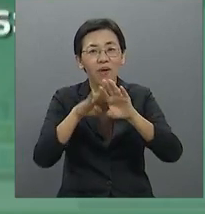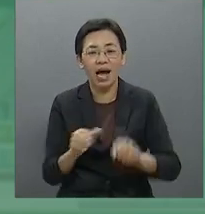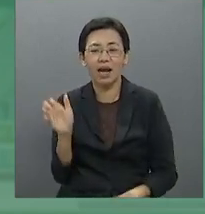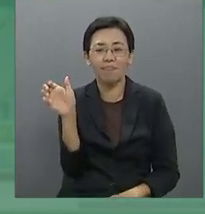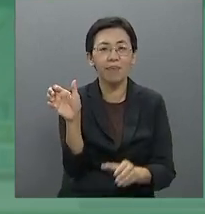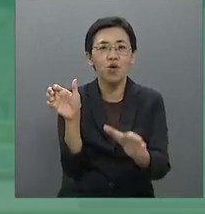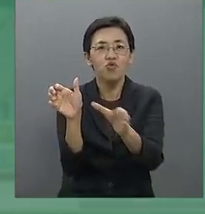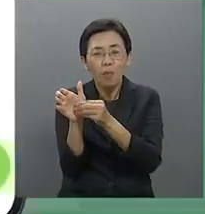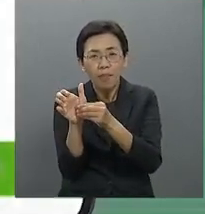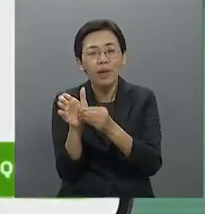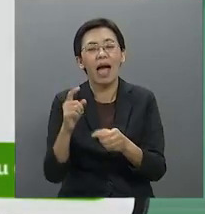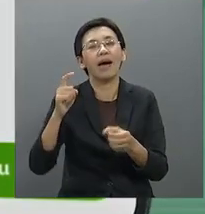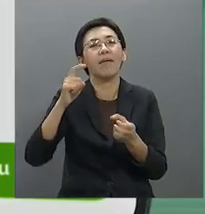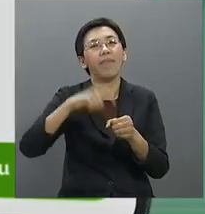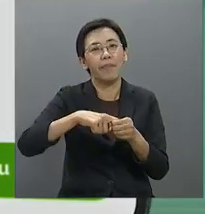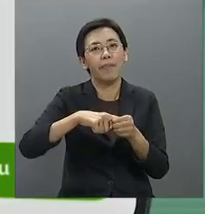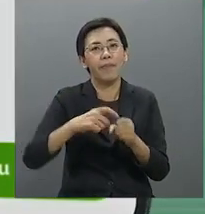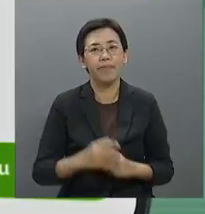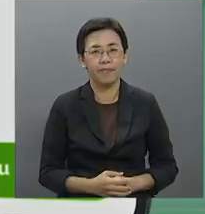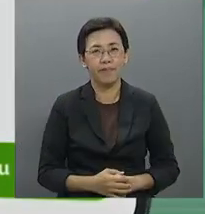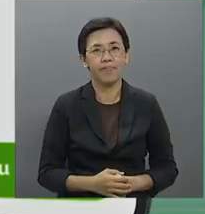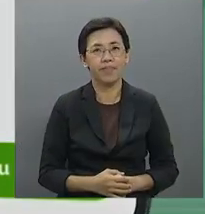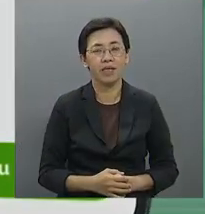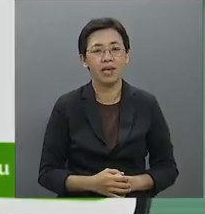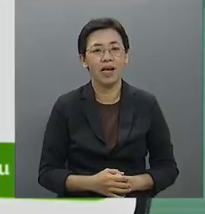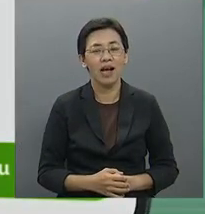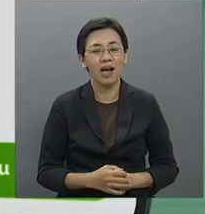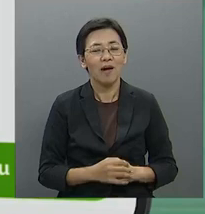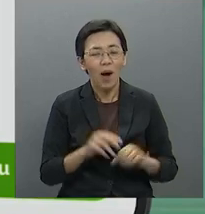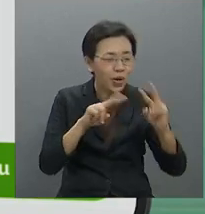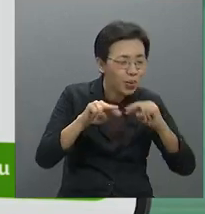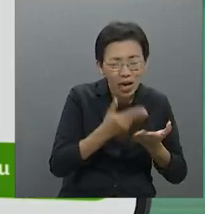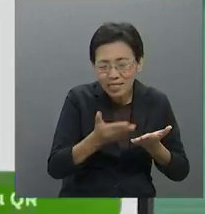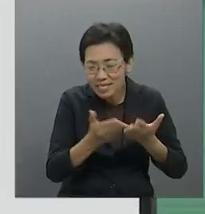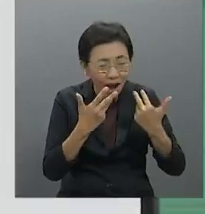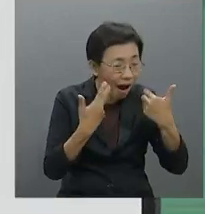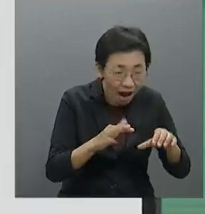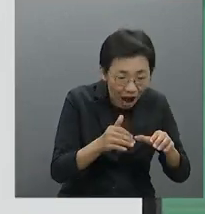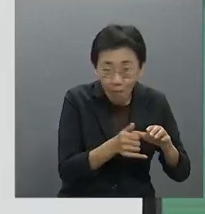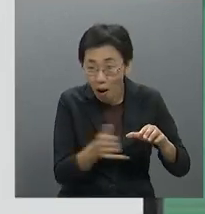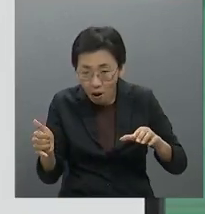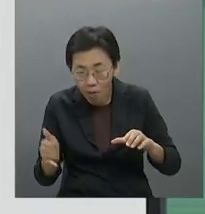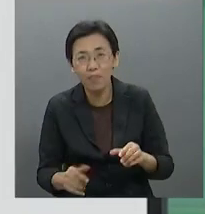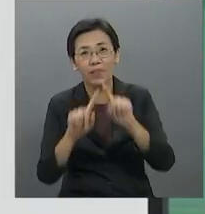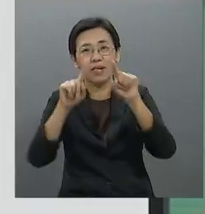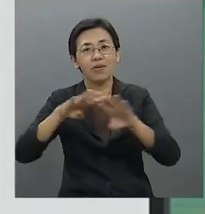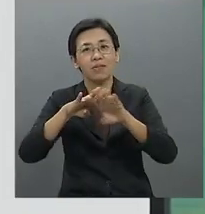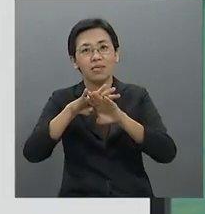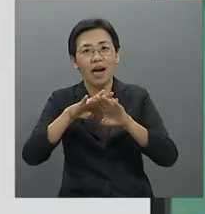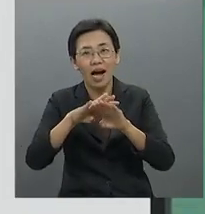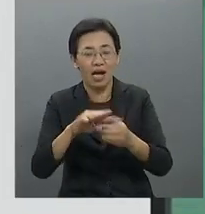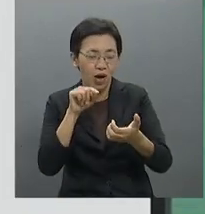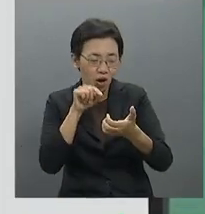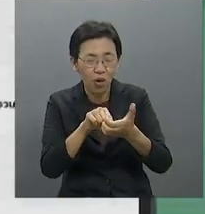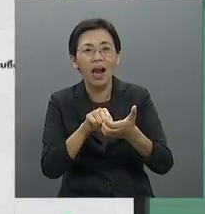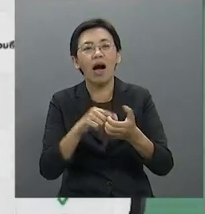อนเข้าสถานประกอบการก่อนออกจสถานประกอบการScan QRหรอเลือกเมนู CheckOutเพื่อ Check